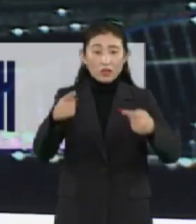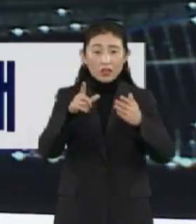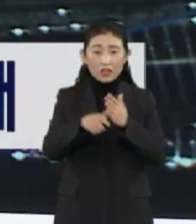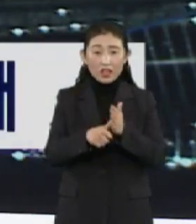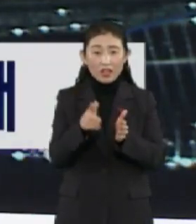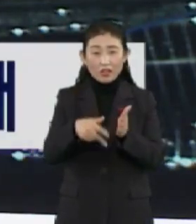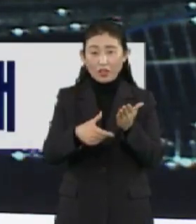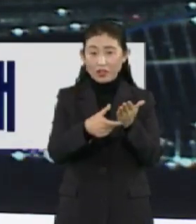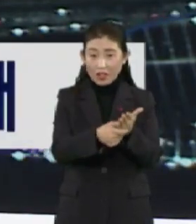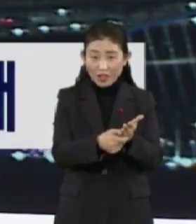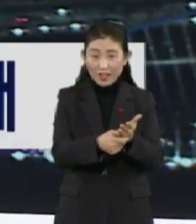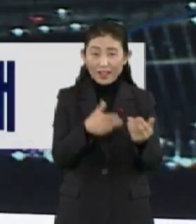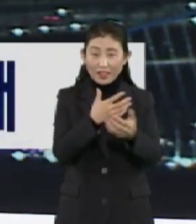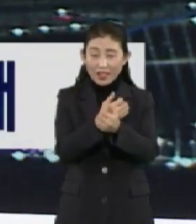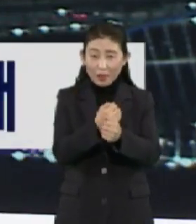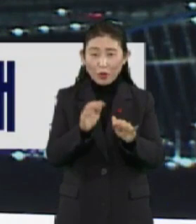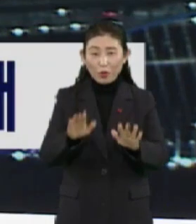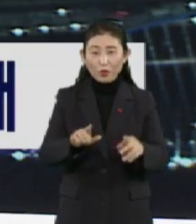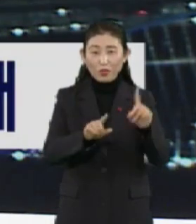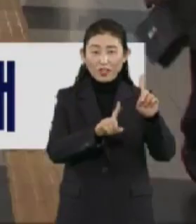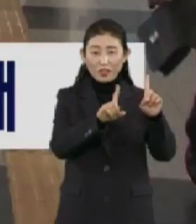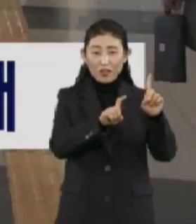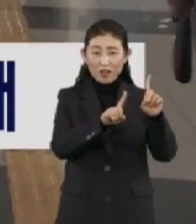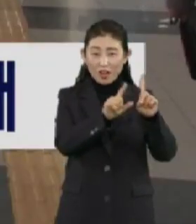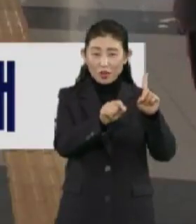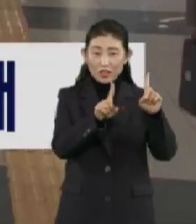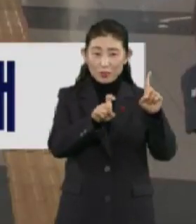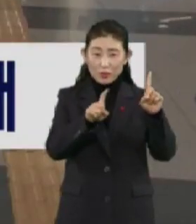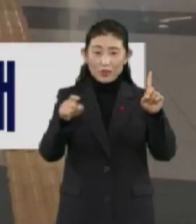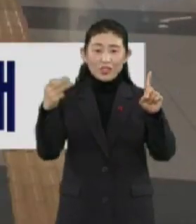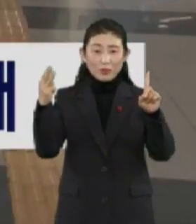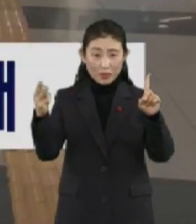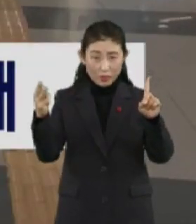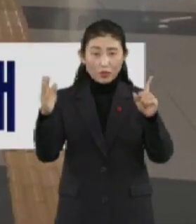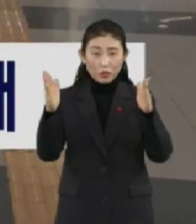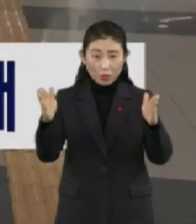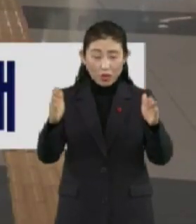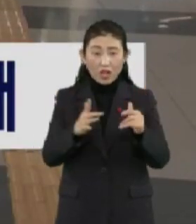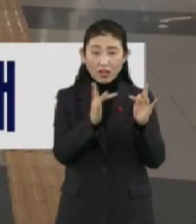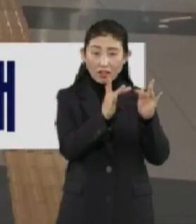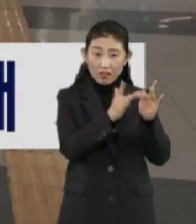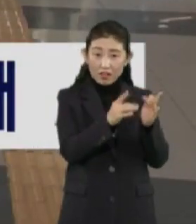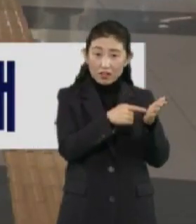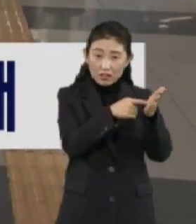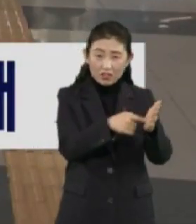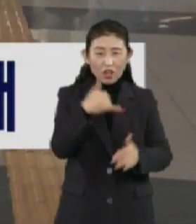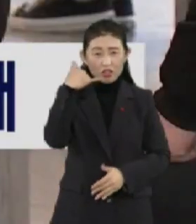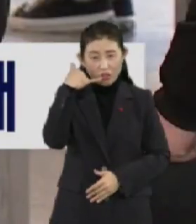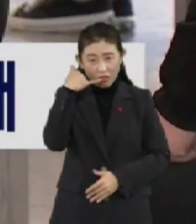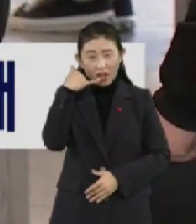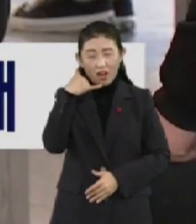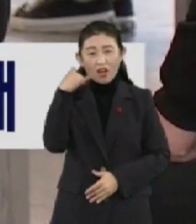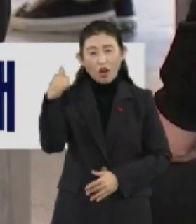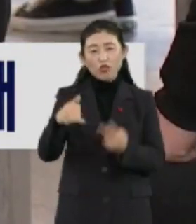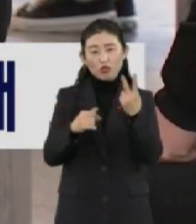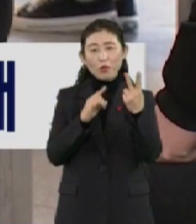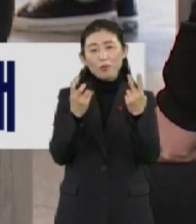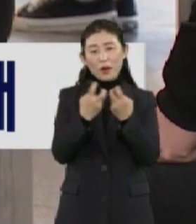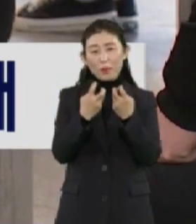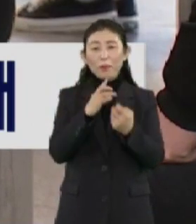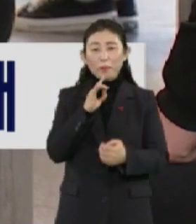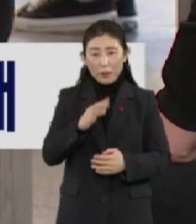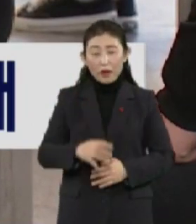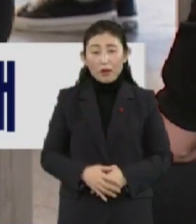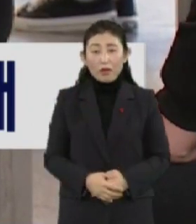설 연휴 열차 승차권 예매가 오늘부터 13일까지 사흘 동안 온라인과 전화 등 100% 비대면